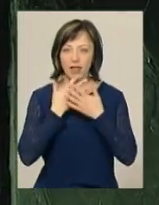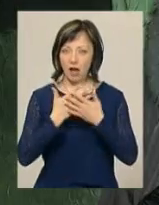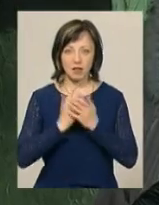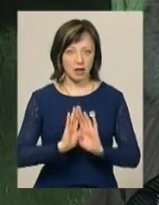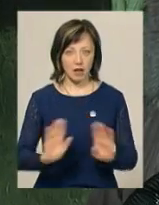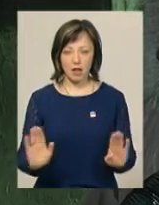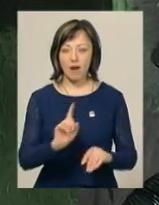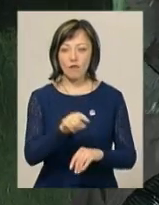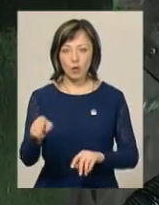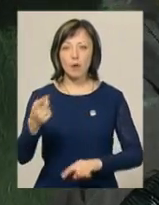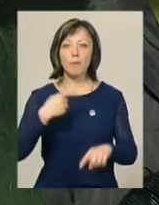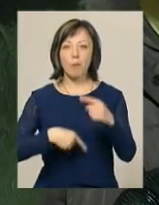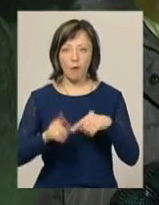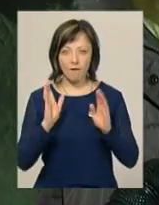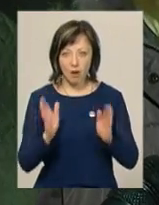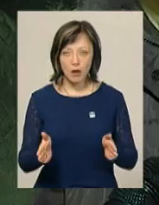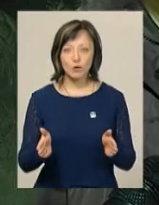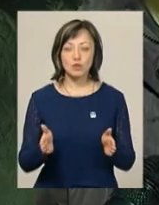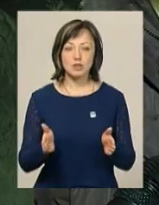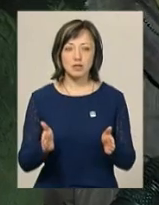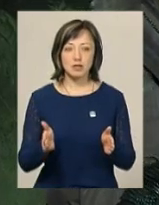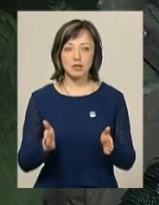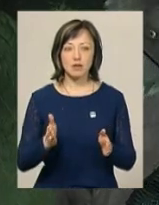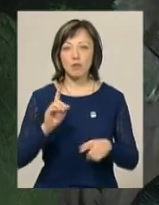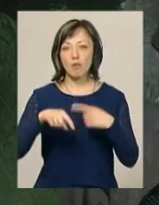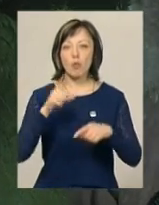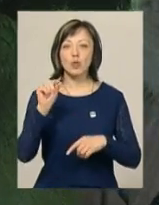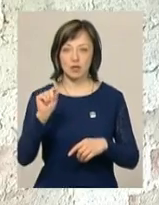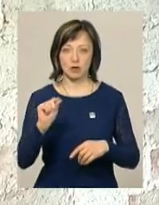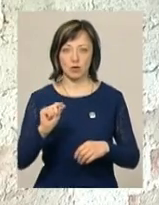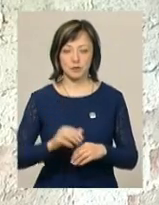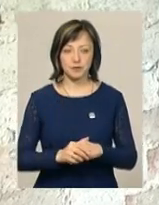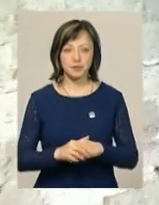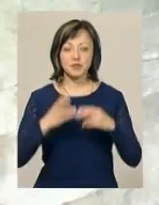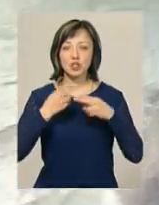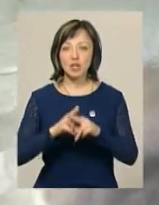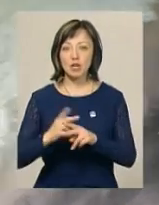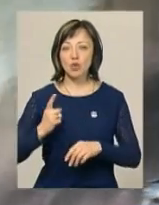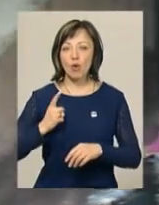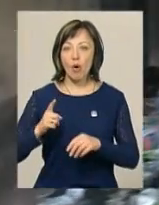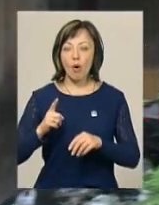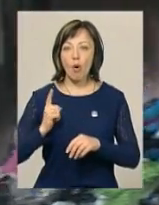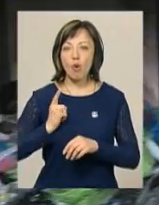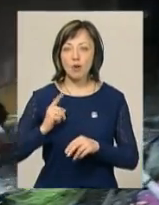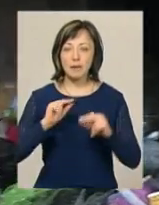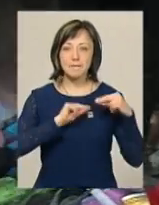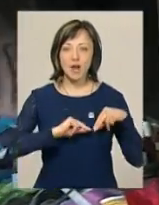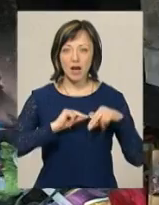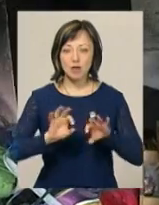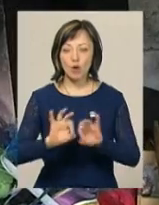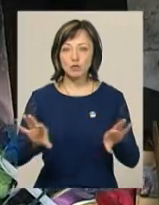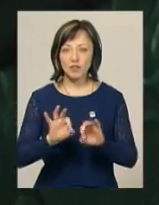дихали. Вони повернуться з неділі в понеділу. Інженер з охорони праці гуртожитку Юрій Черномазюк